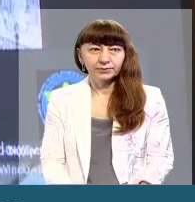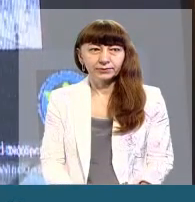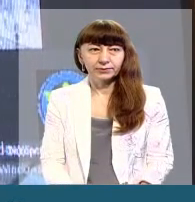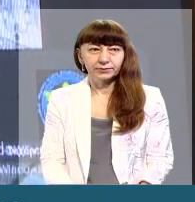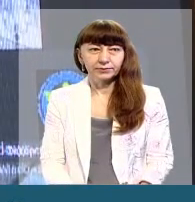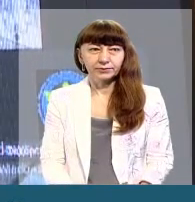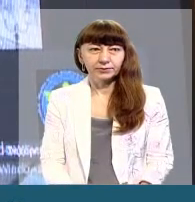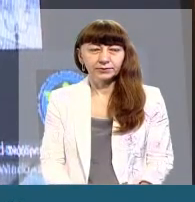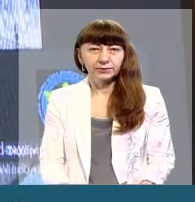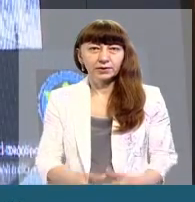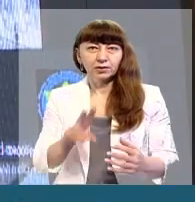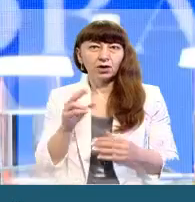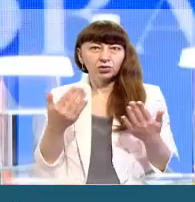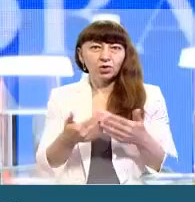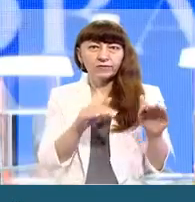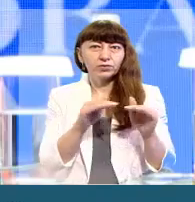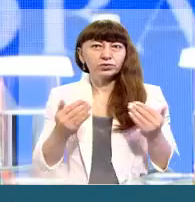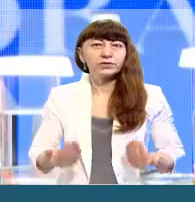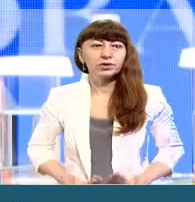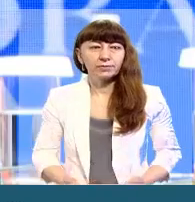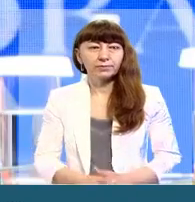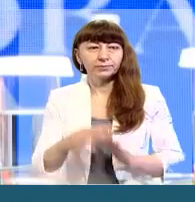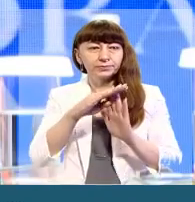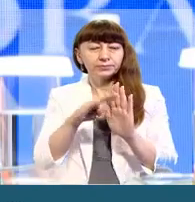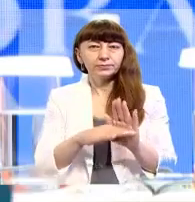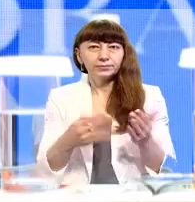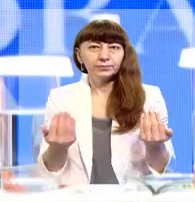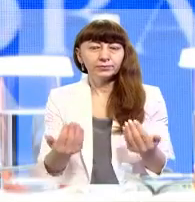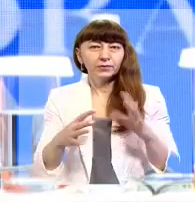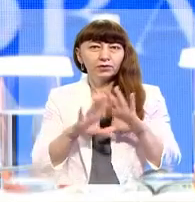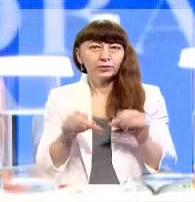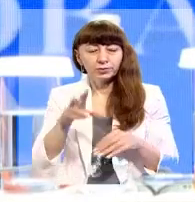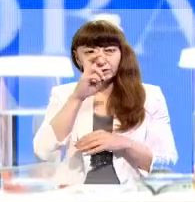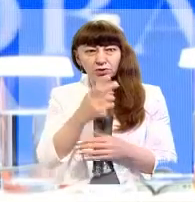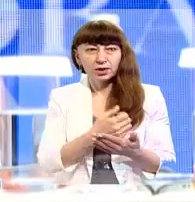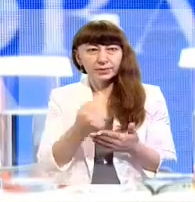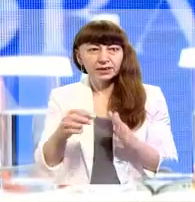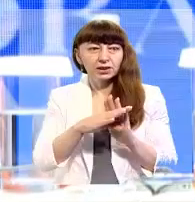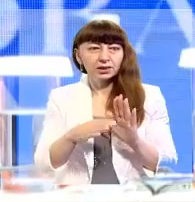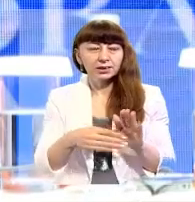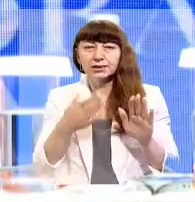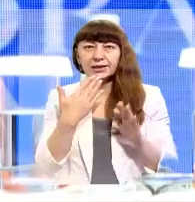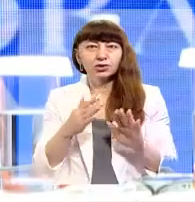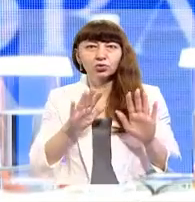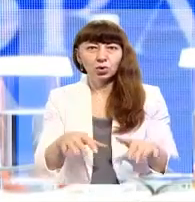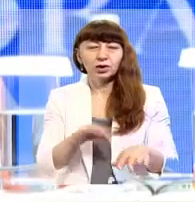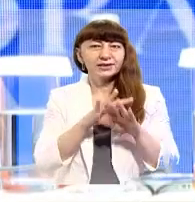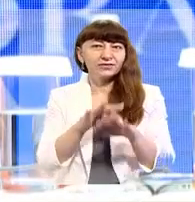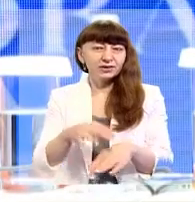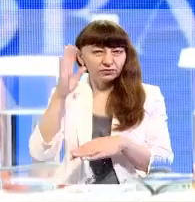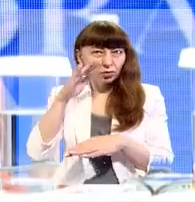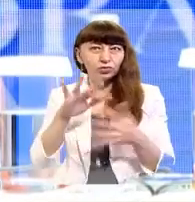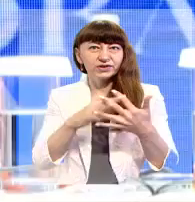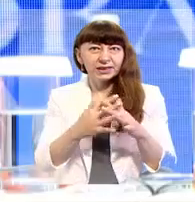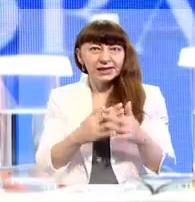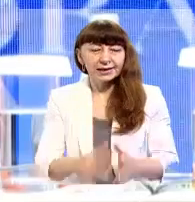Это как новый уровень жизни. Наша задача, в целом государство задача, не только воду завести в село.